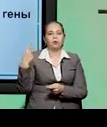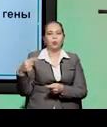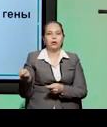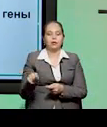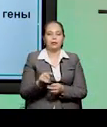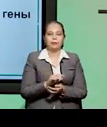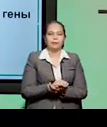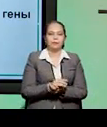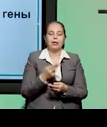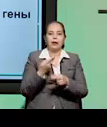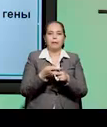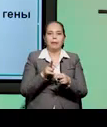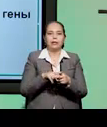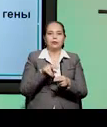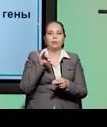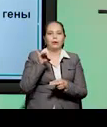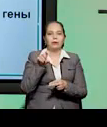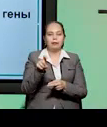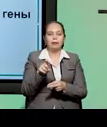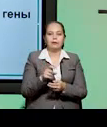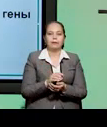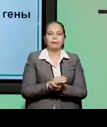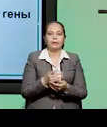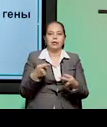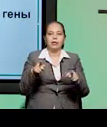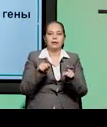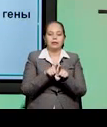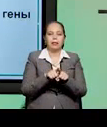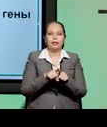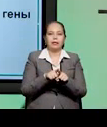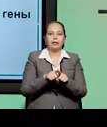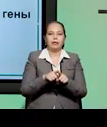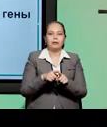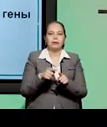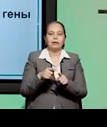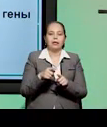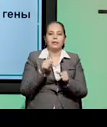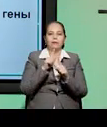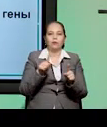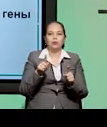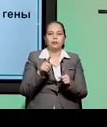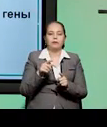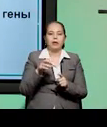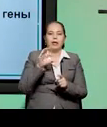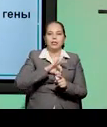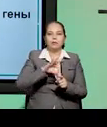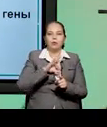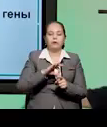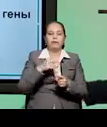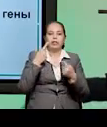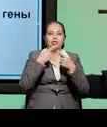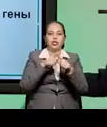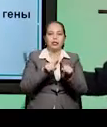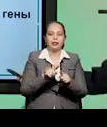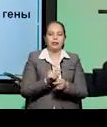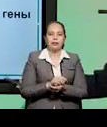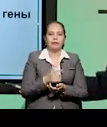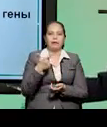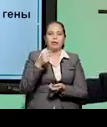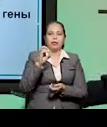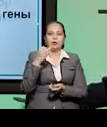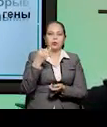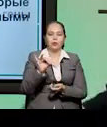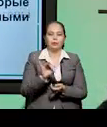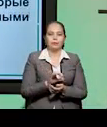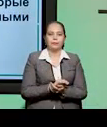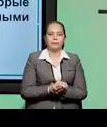другие, поэтому их такие свойства используют в генной инженерии.